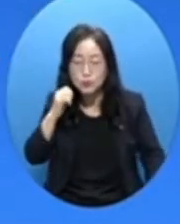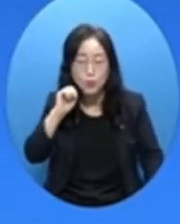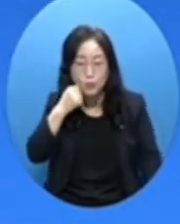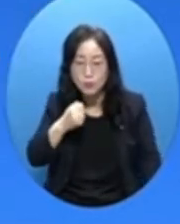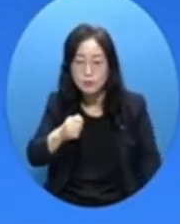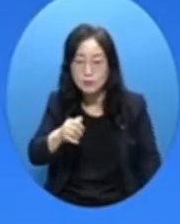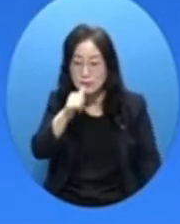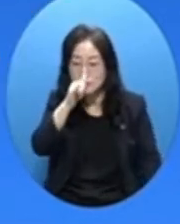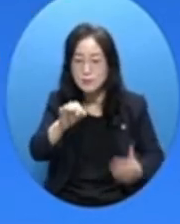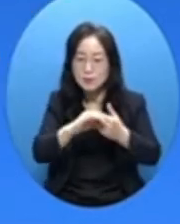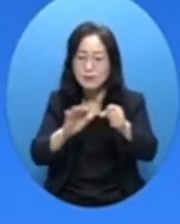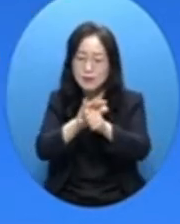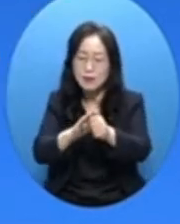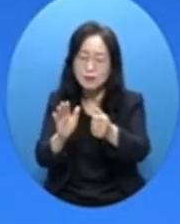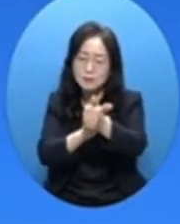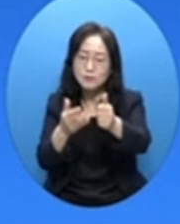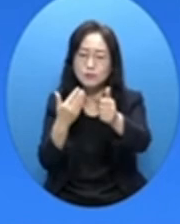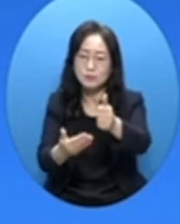사람으로 섬길 수 있게 되기를 바랍니다.